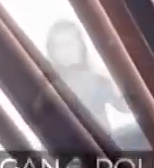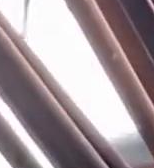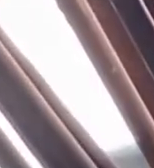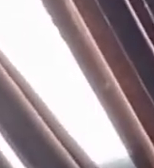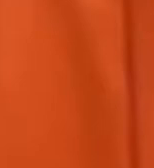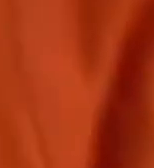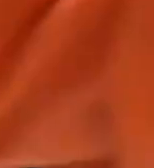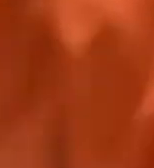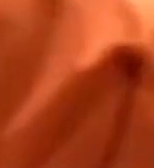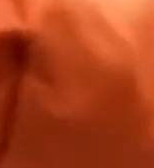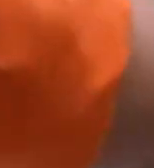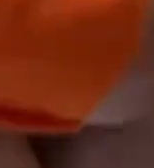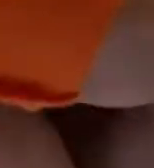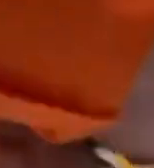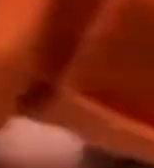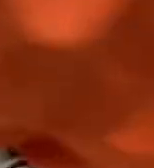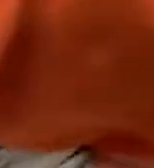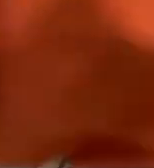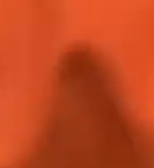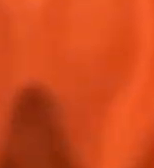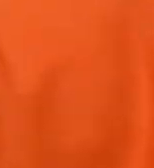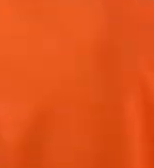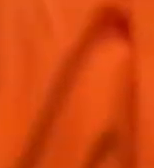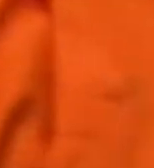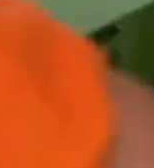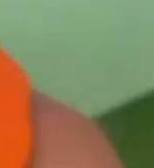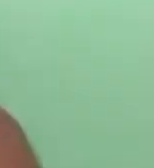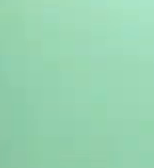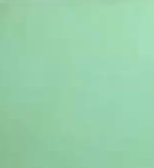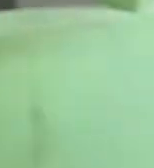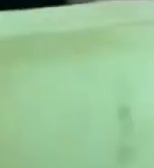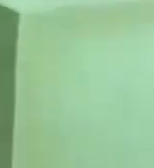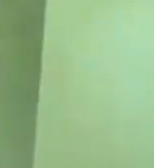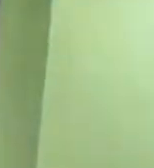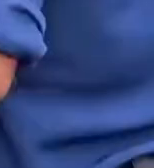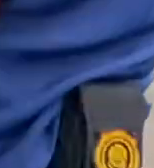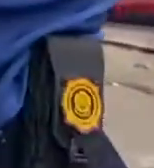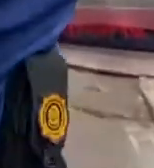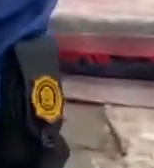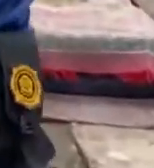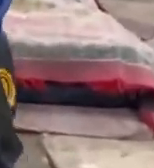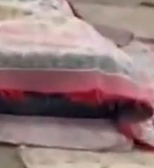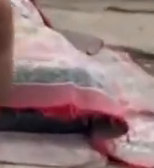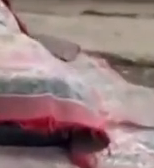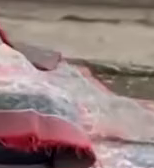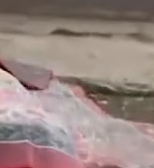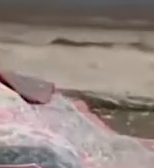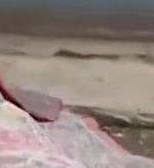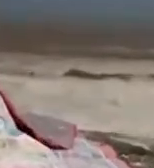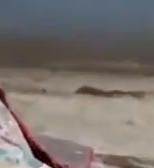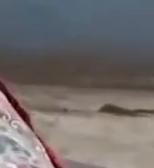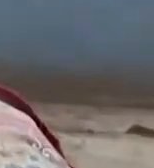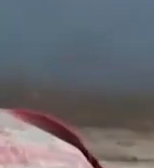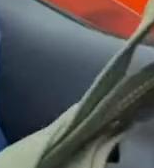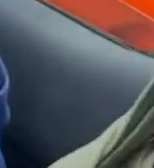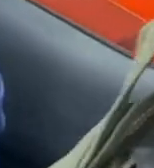mengamankan KM polisi dan tim lancar membawa km ke rumah sakit untuk diperiksa kesehatannya motif KM masih